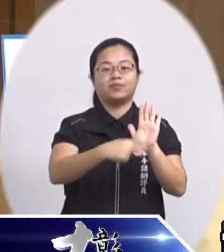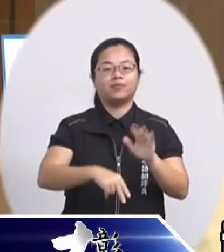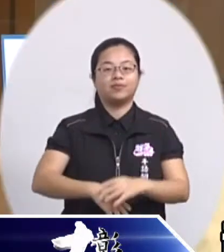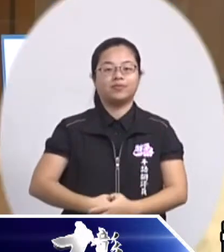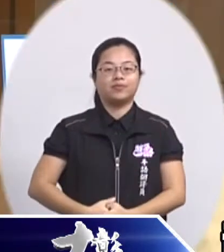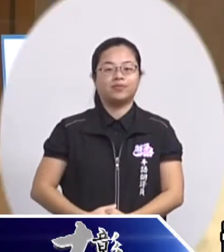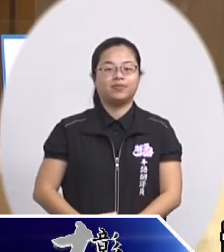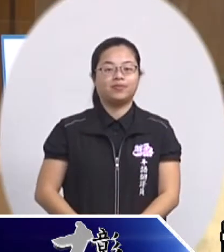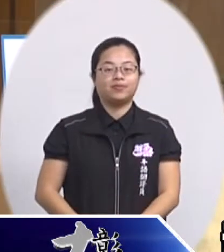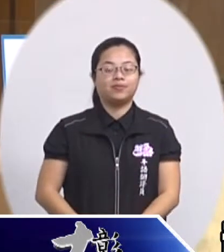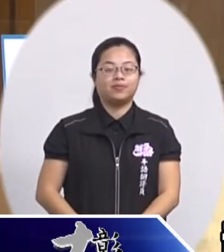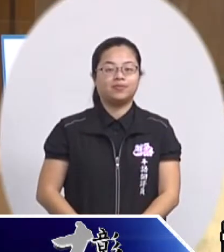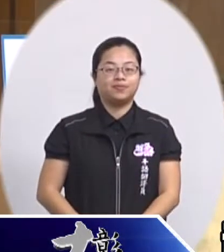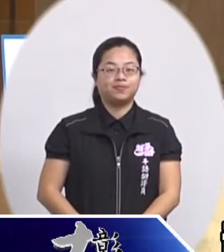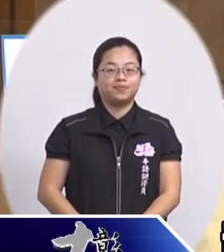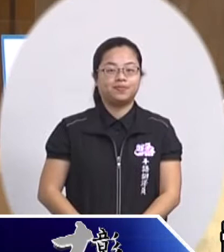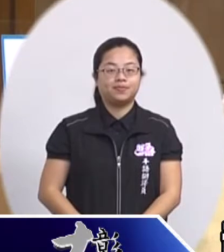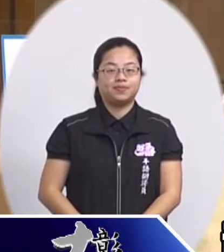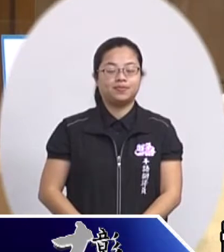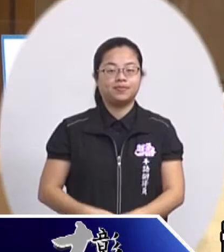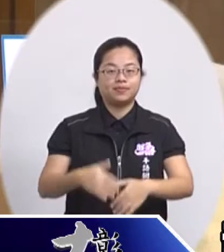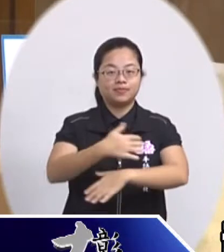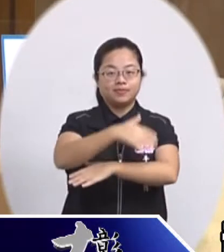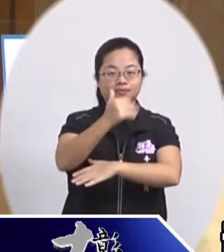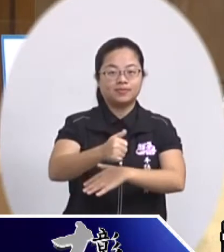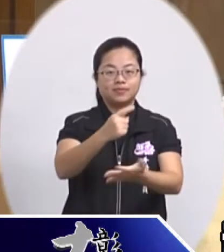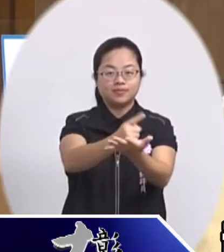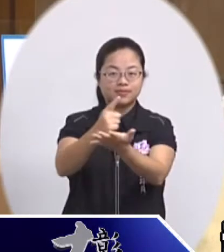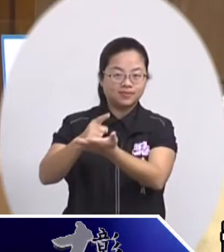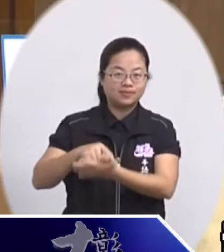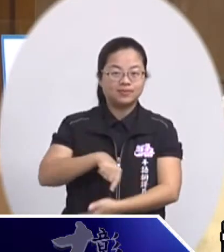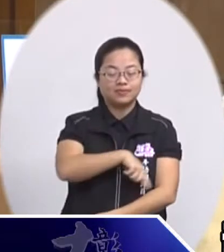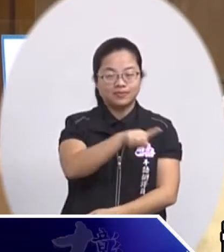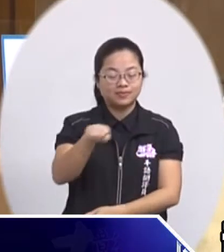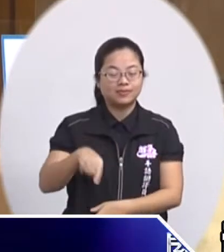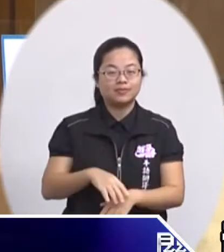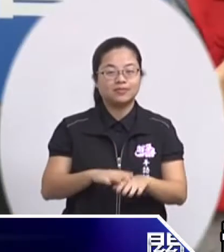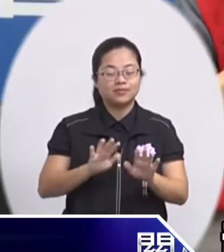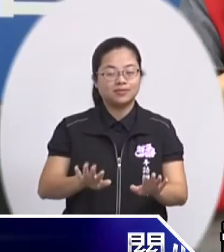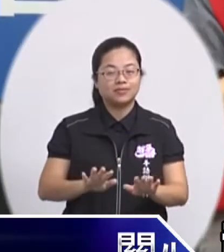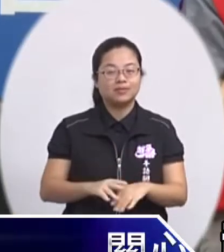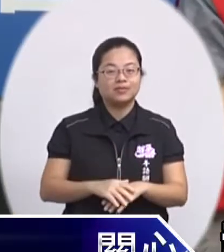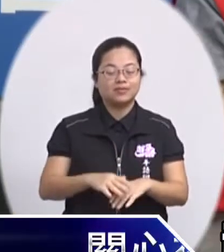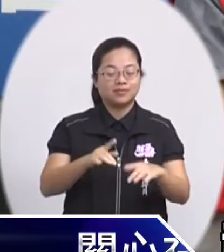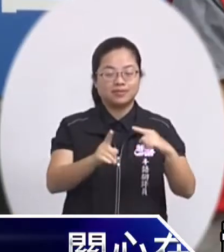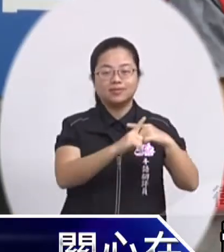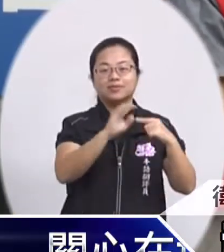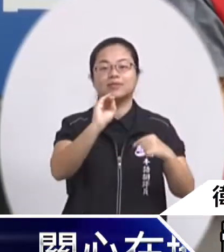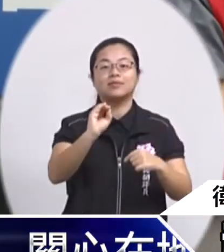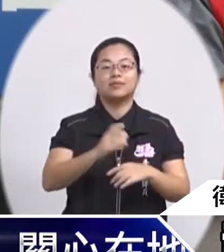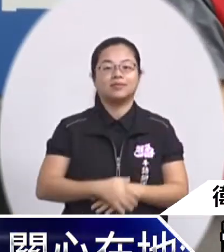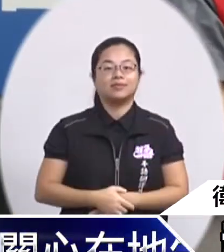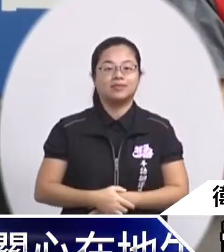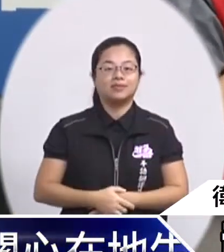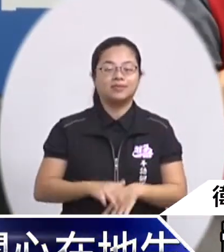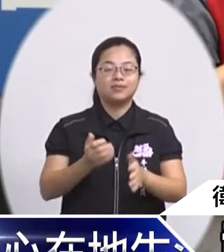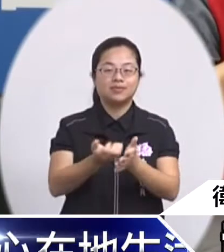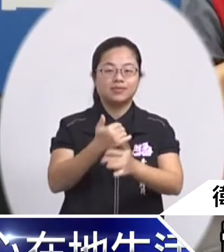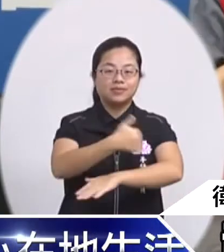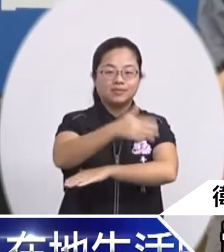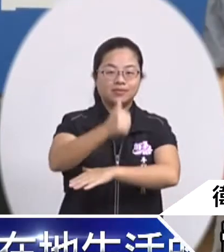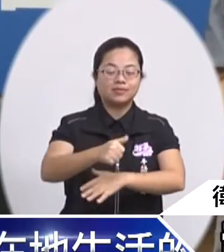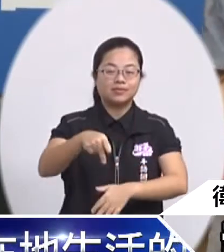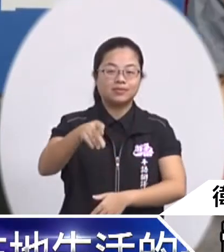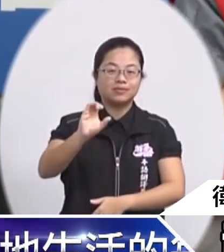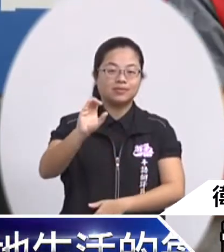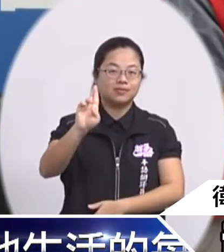维持零确诊 ，PCR 筛检的人数马来突破十万人。 今天还是加零哦。那刚才县长有讲了，我们